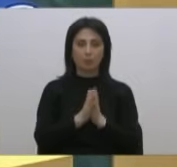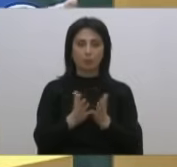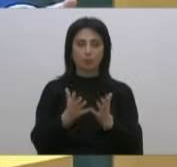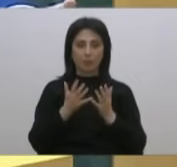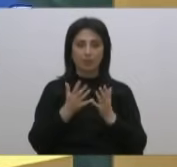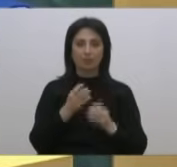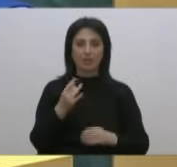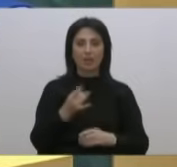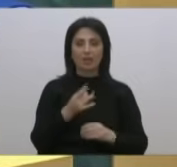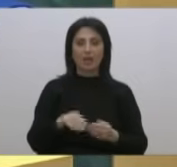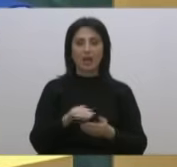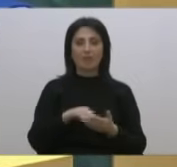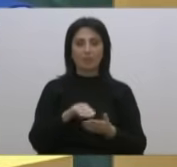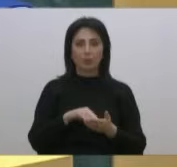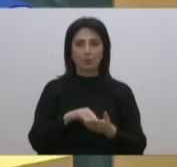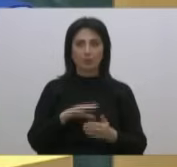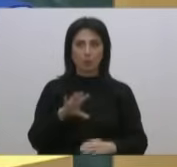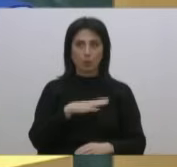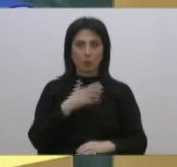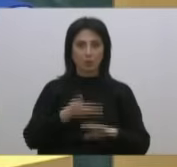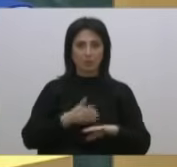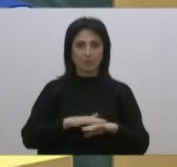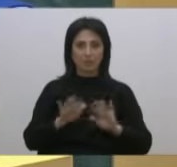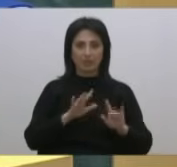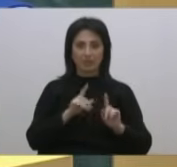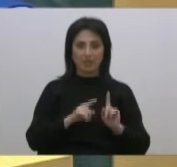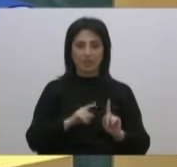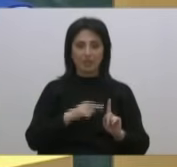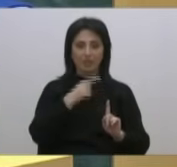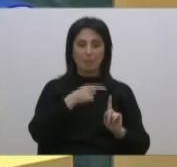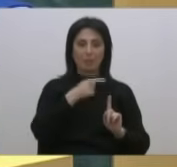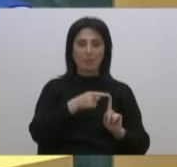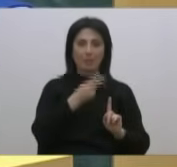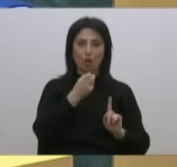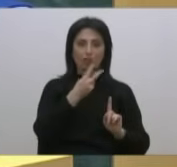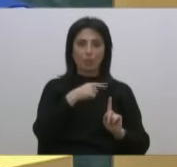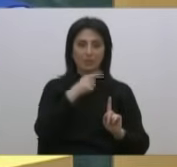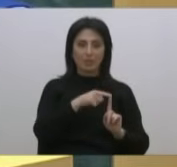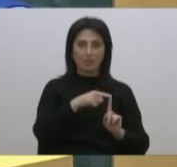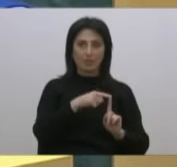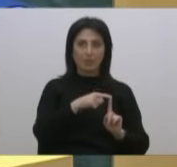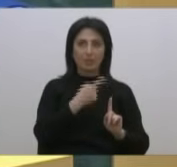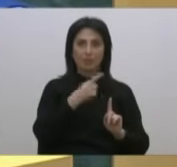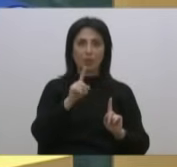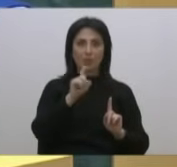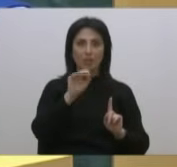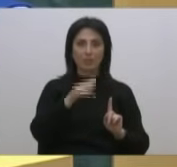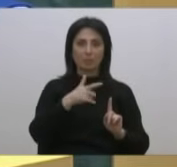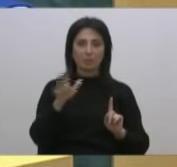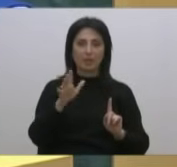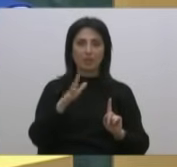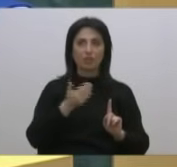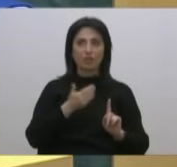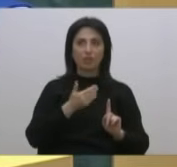ნათელი, ხო? კიდევ ერთხელ რომ გავიმეროთ, ქონდა ძიმე ვითარება, მემკვიდრეობა 2012 წელს 1.1 მილიონზე მეტი